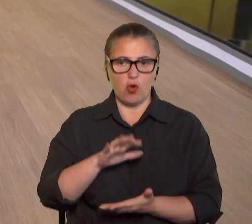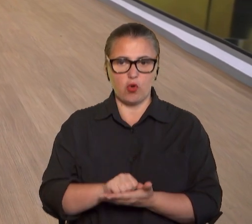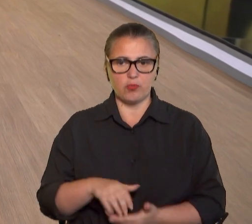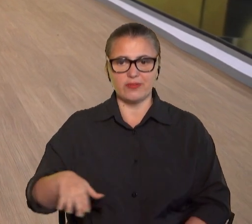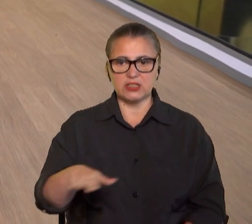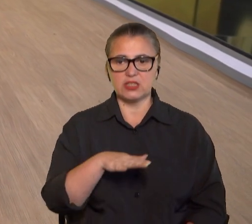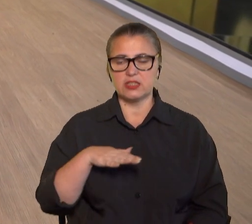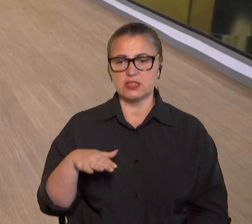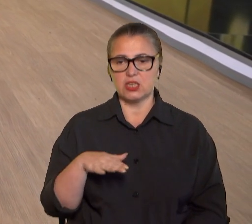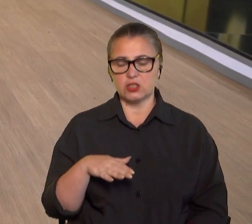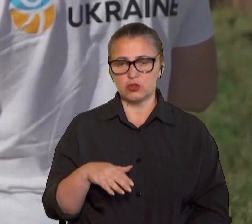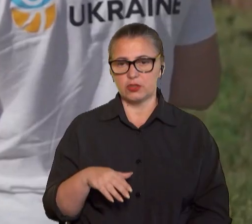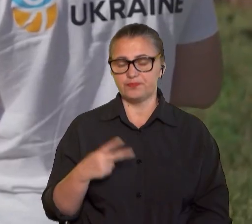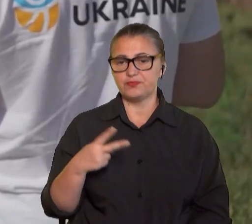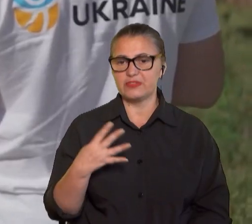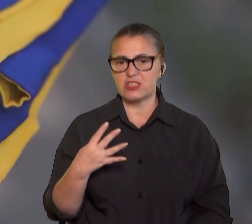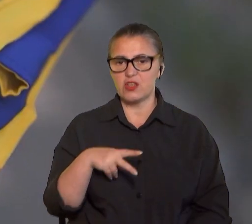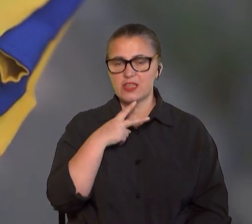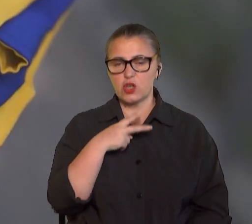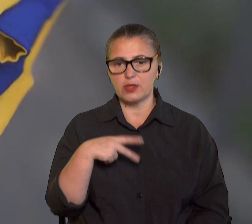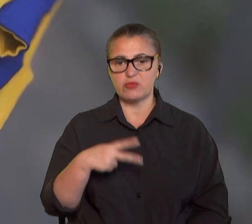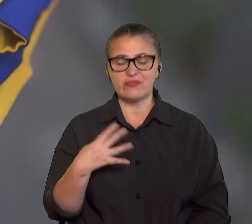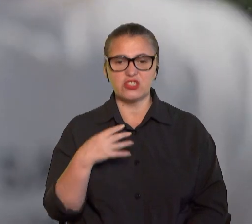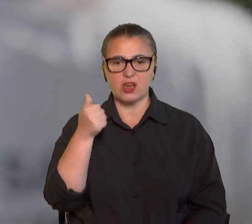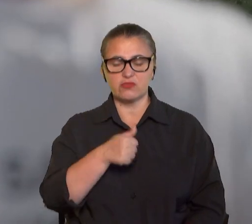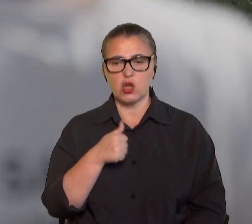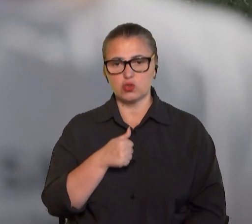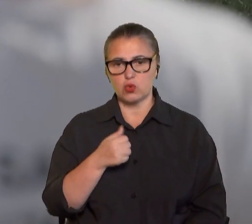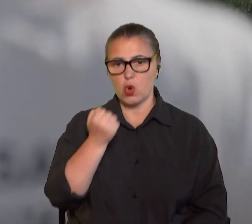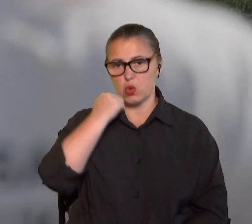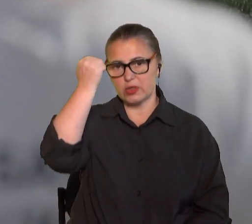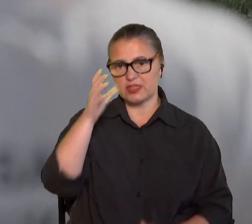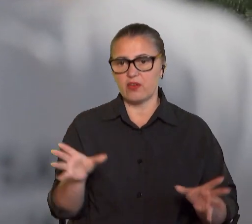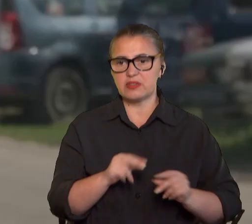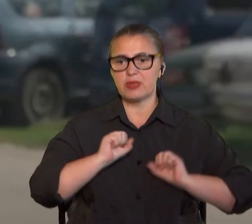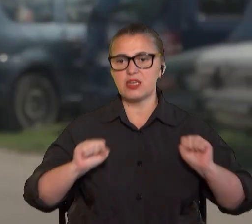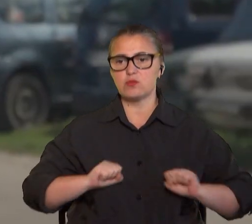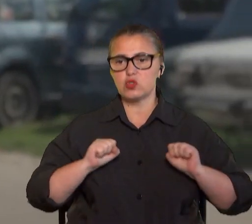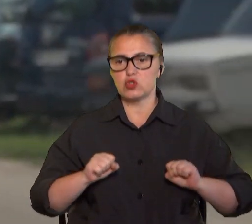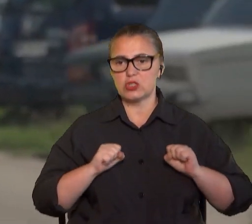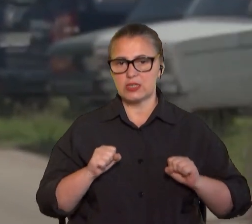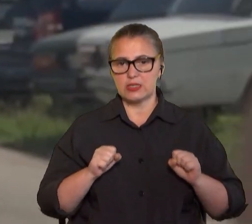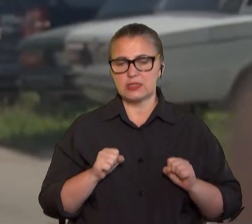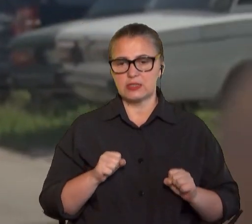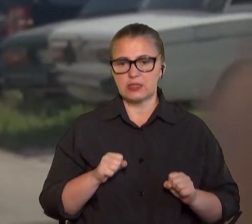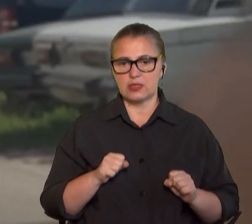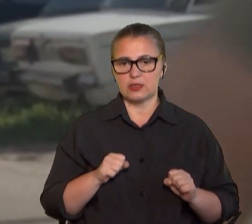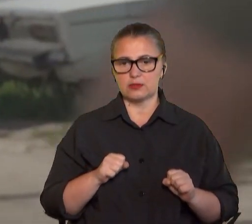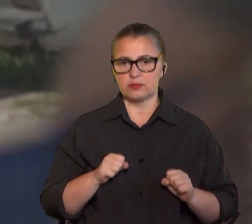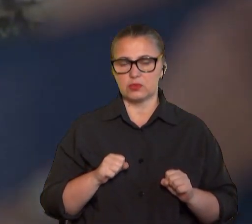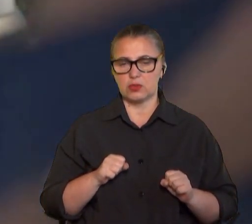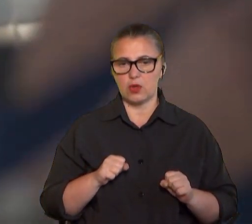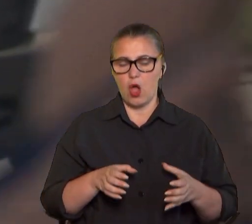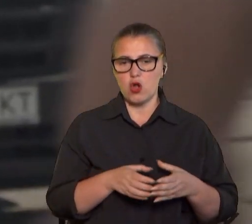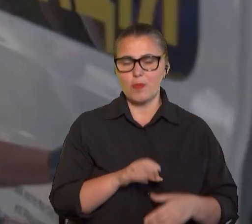окупованих територій. Зокрема, 24 липня 2024 року завдяки спільним зусиллям Dream Kids BTV і команди